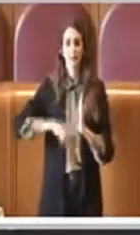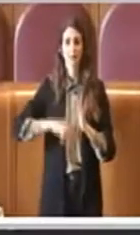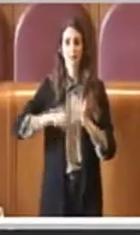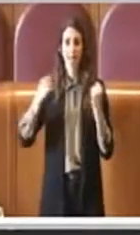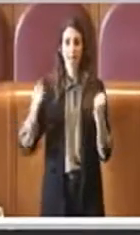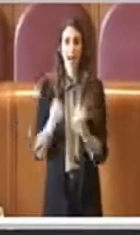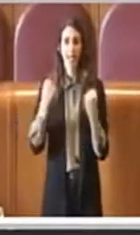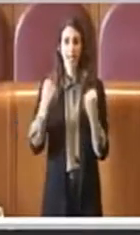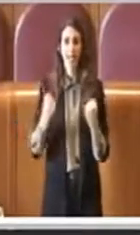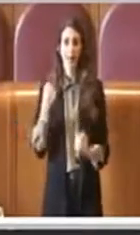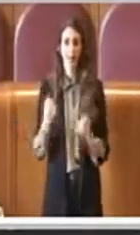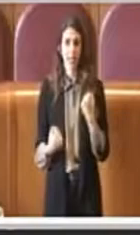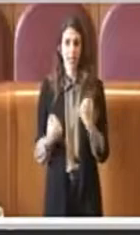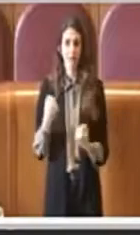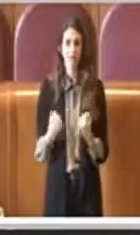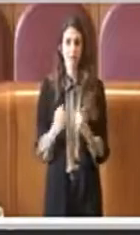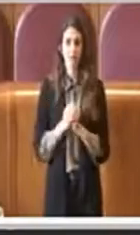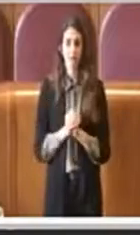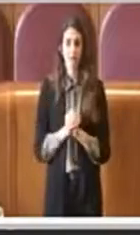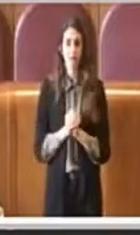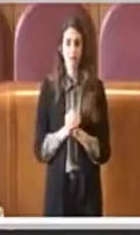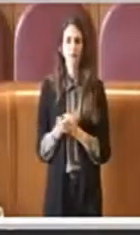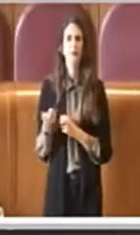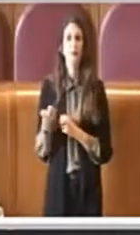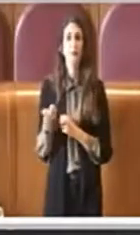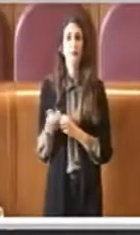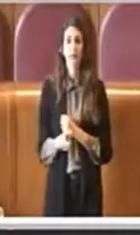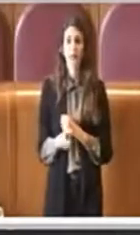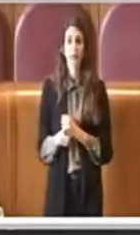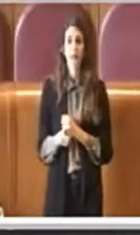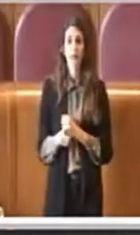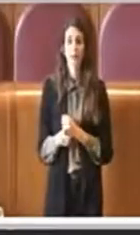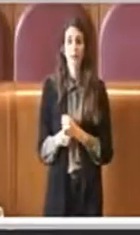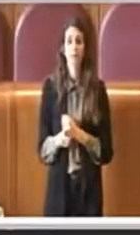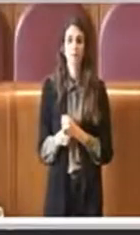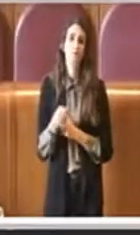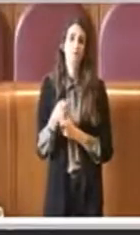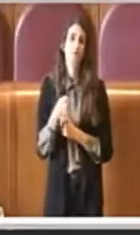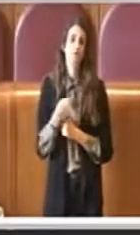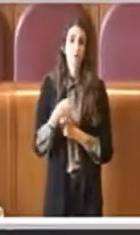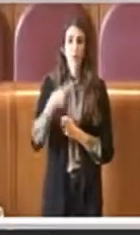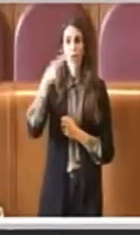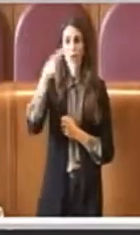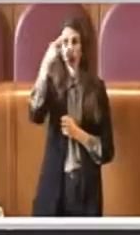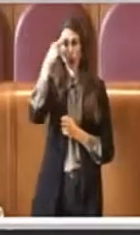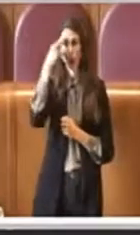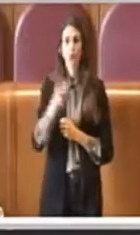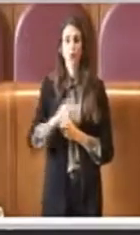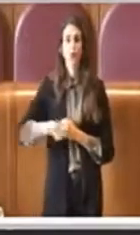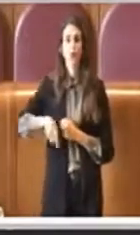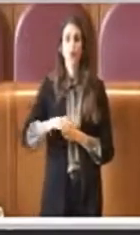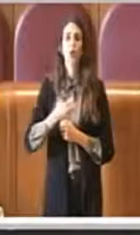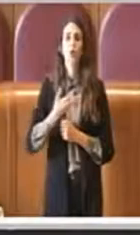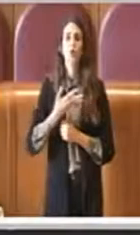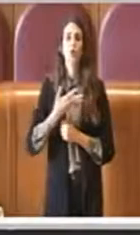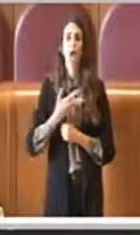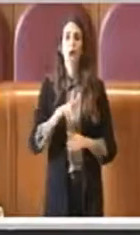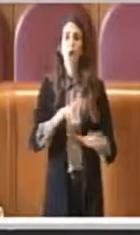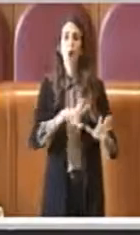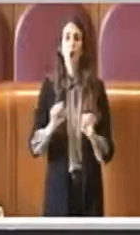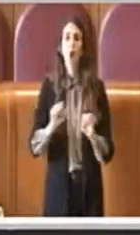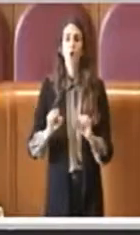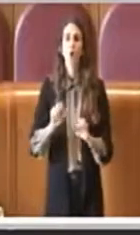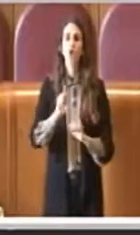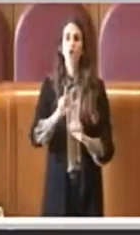di attività, anche perché comunque lo ricordiamo, abbiamo 838